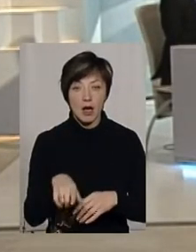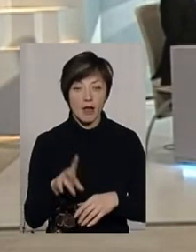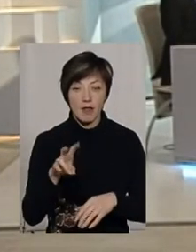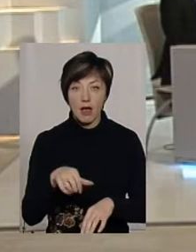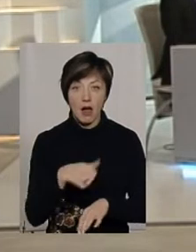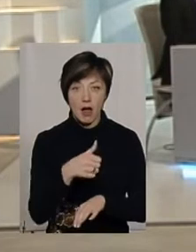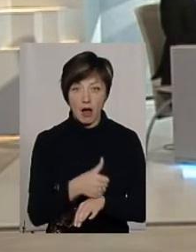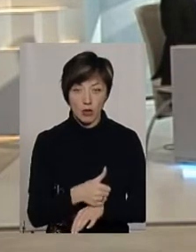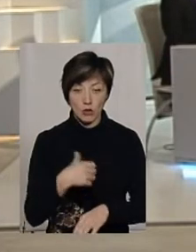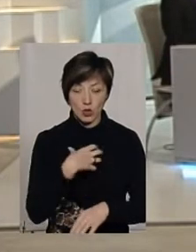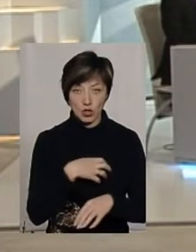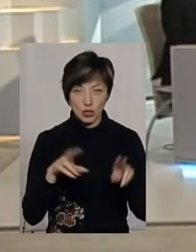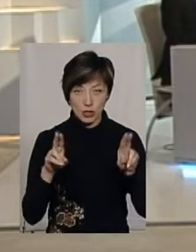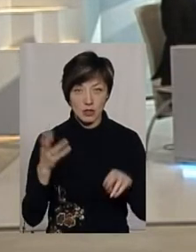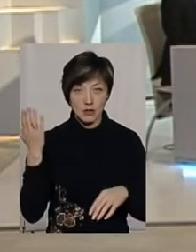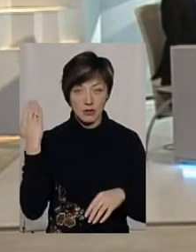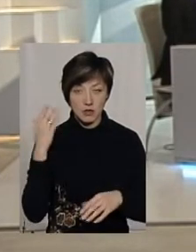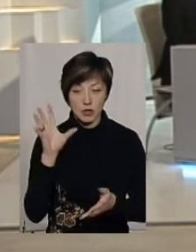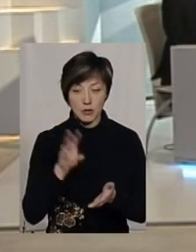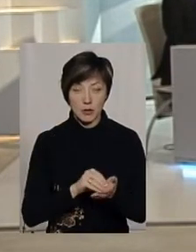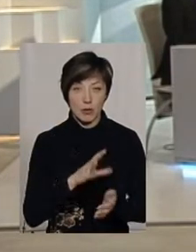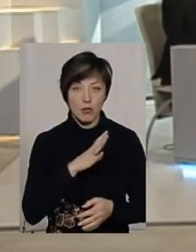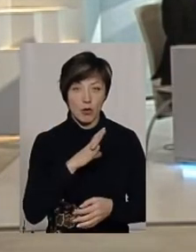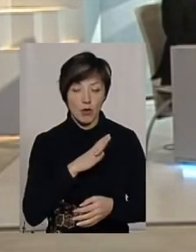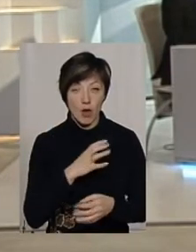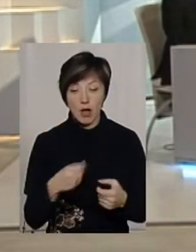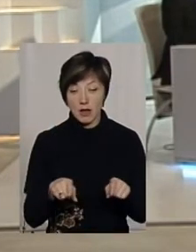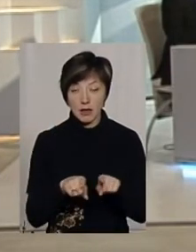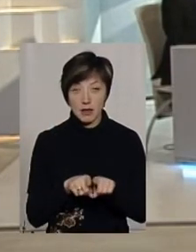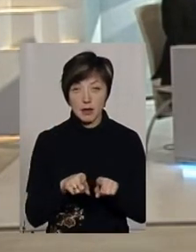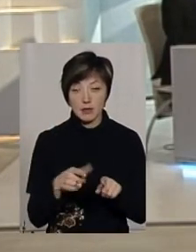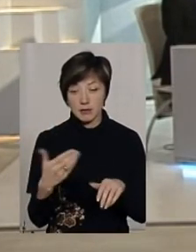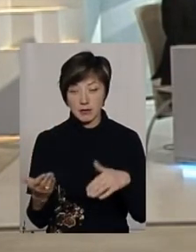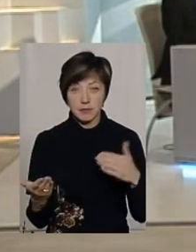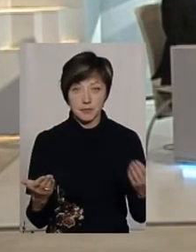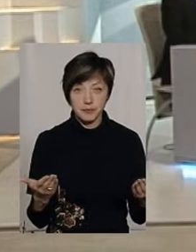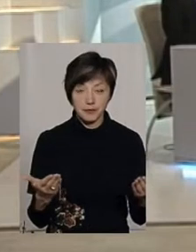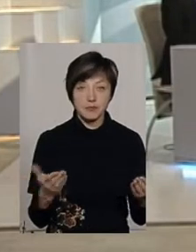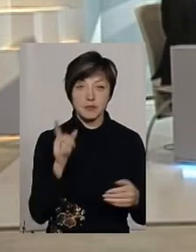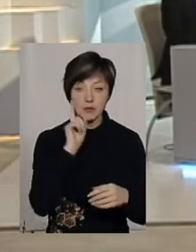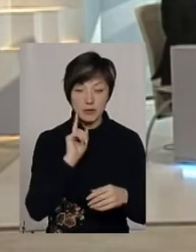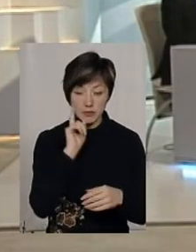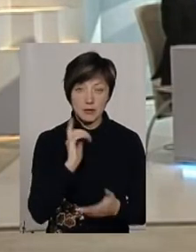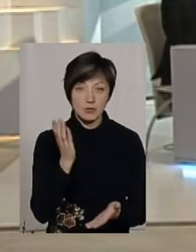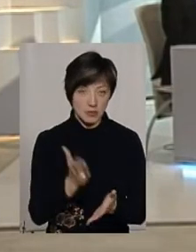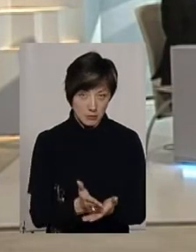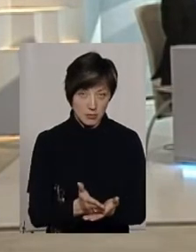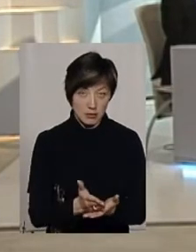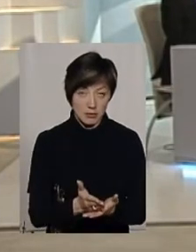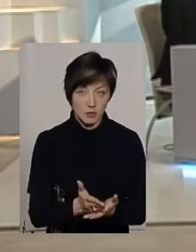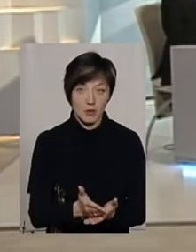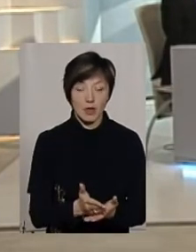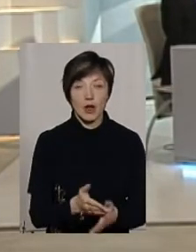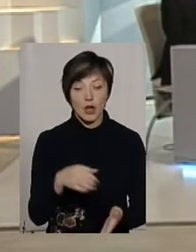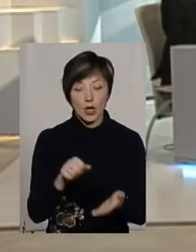не канонічна, хоча вона була канонічною всі роки. А та канонічна, але поки вони існують. І тому